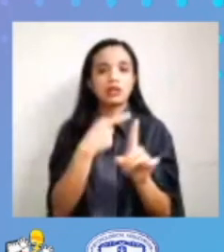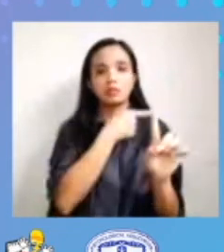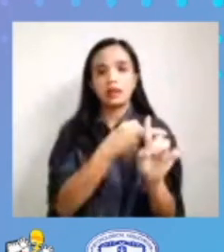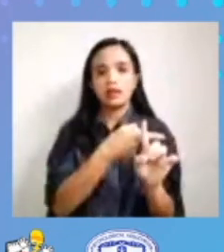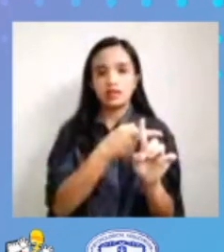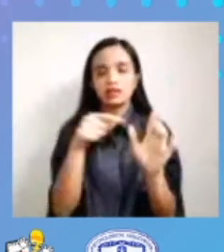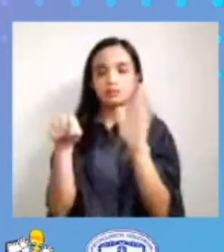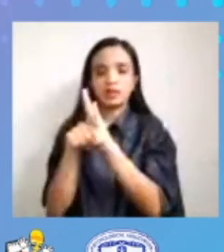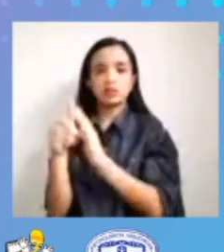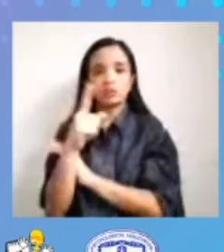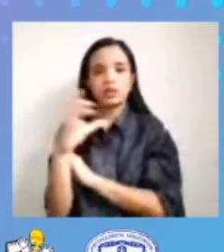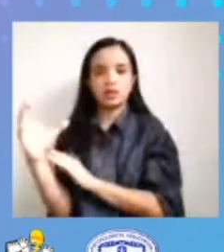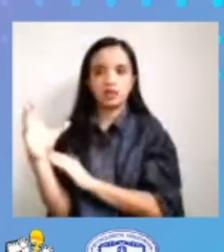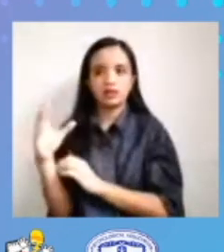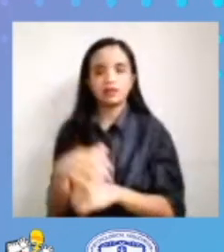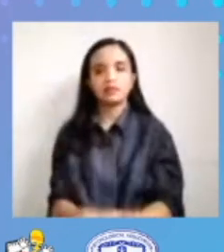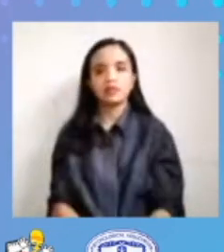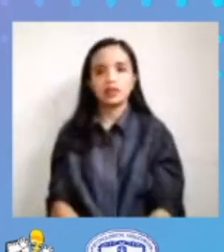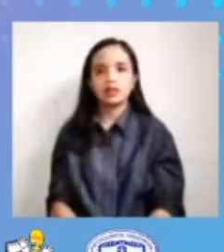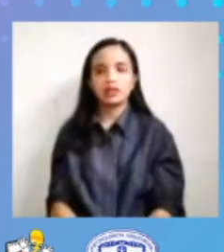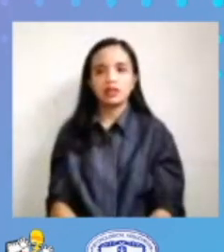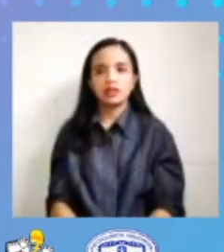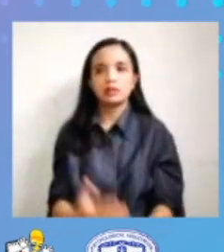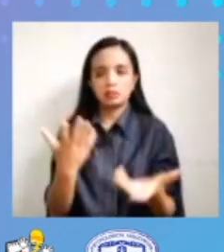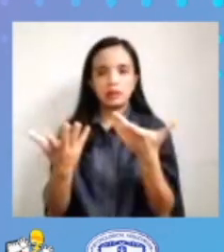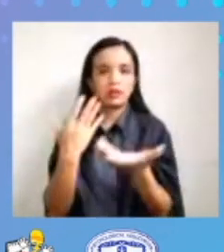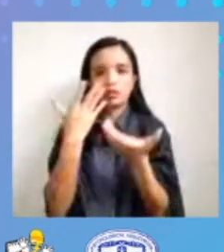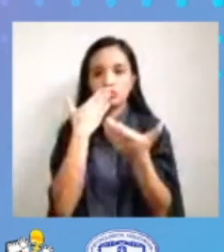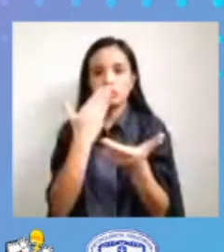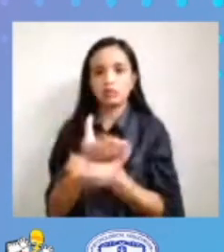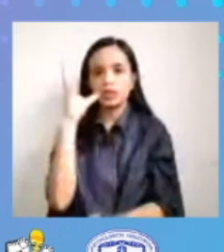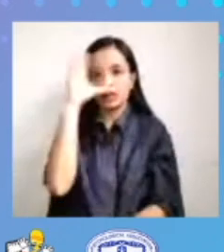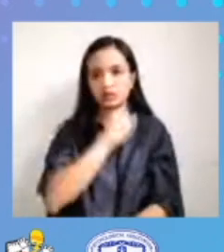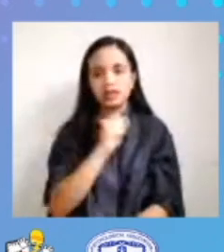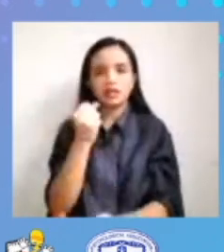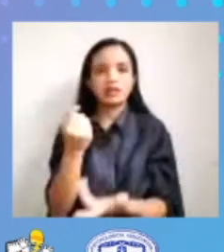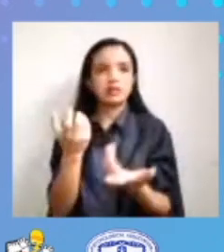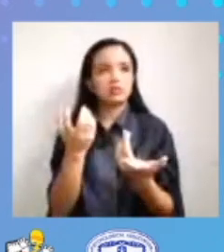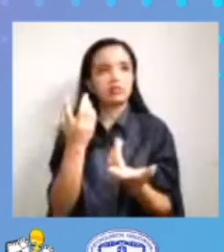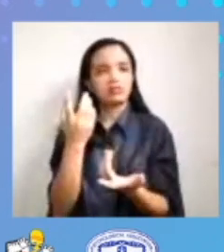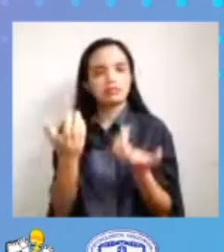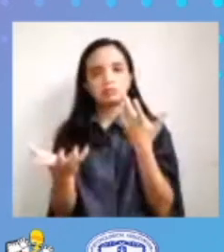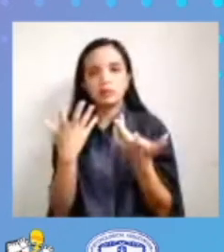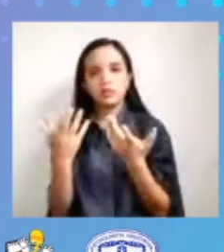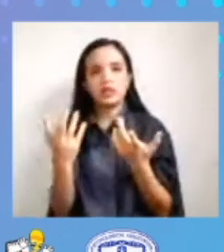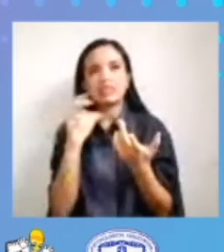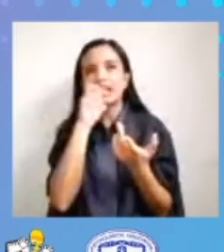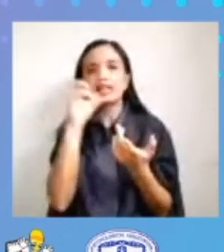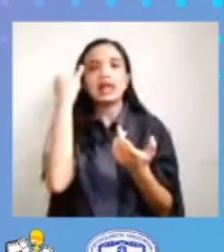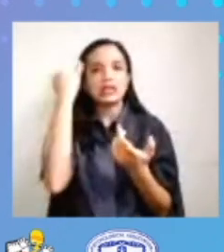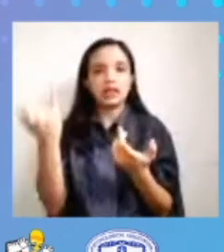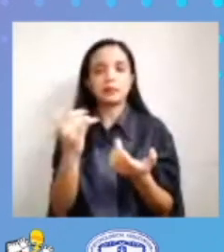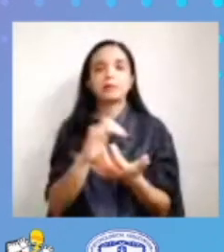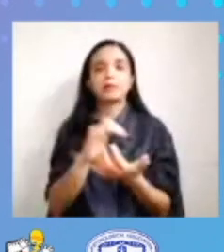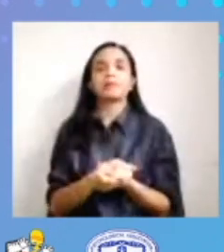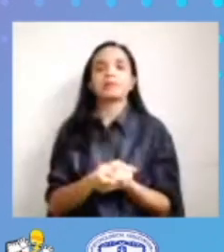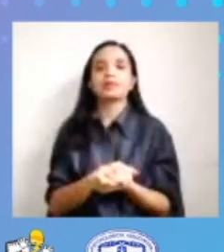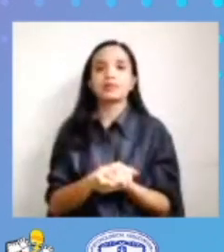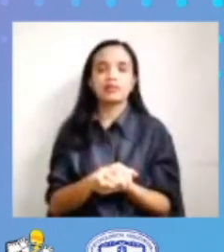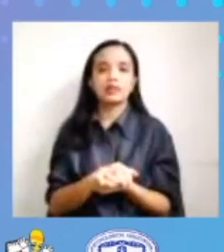talagang mangyari ito? Maaabot mo ba ito? At makatotohanan ba siya? Di ba? Is it realistic? And of course, kailangan